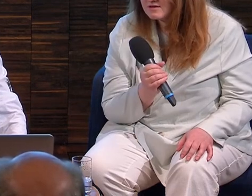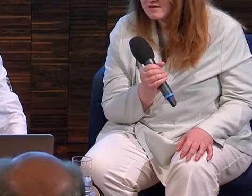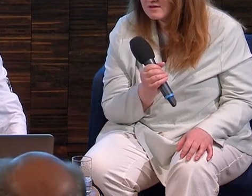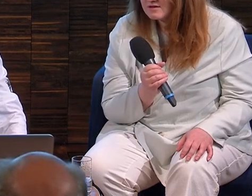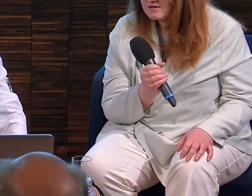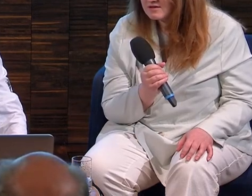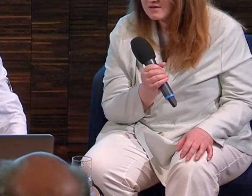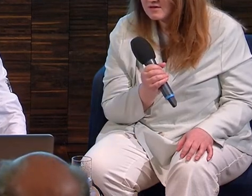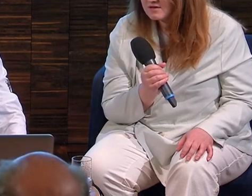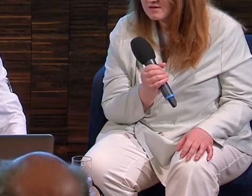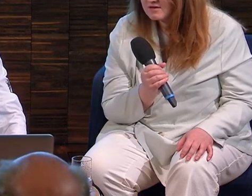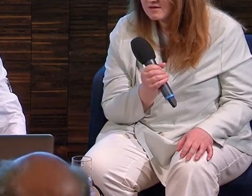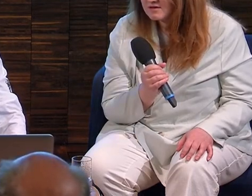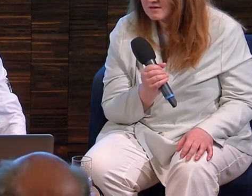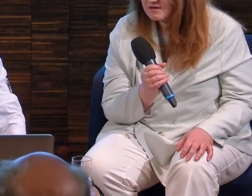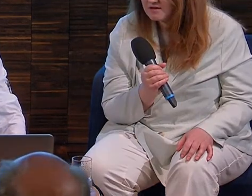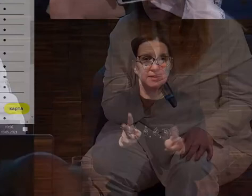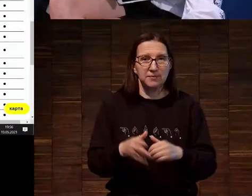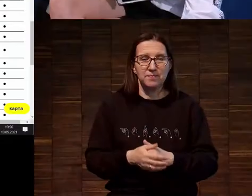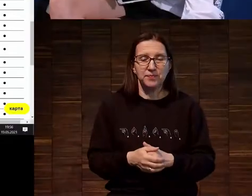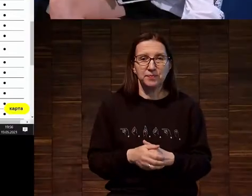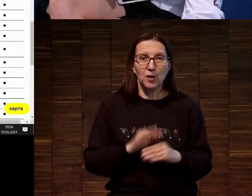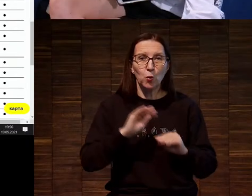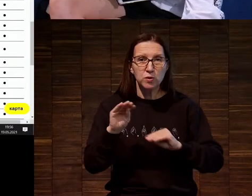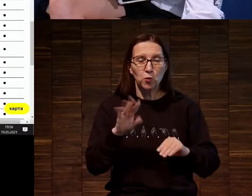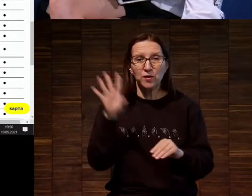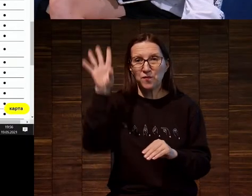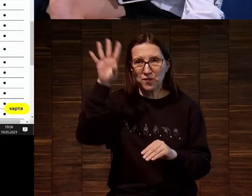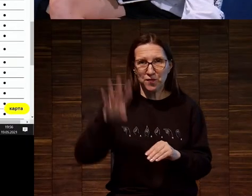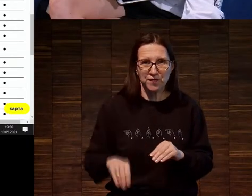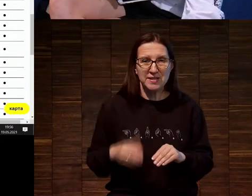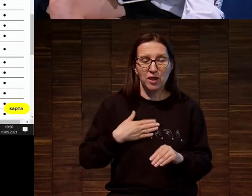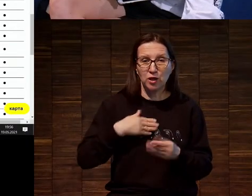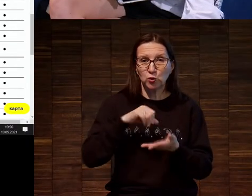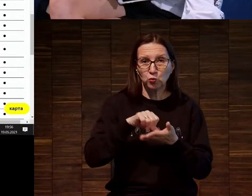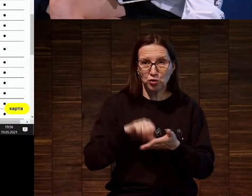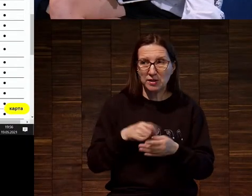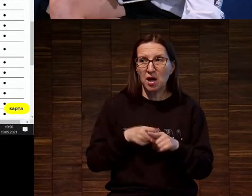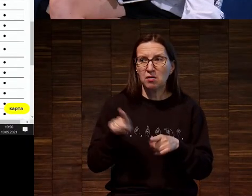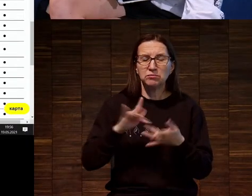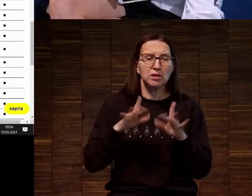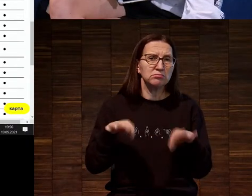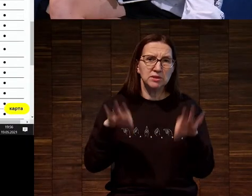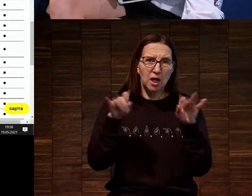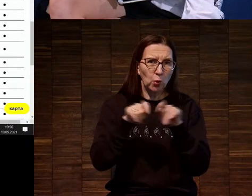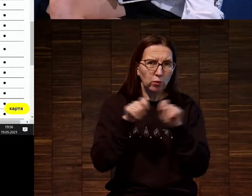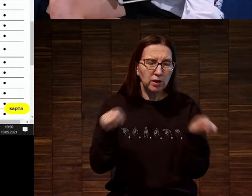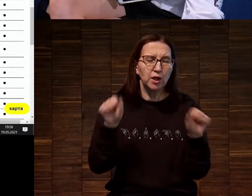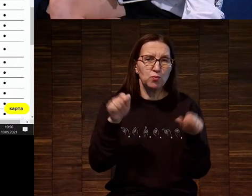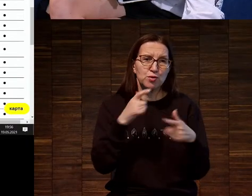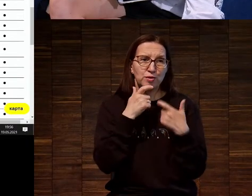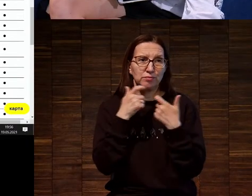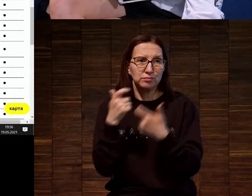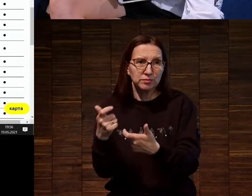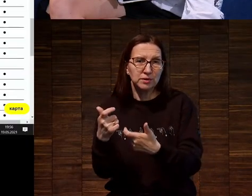он устроен. Это уже, то есть вот все наши участники. Сайт открыт, его можно посмотреть, перейти на